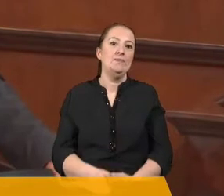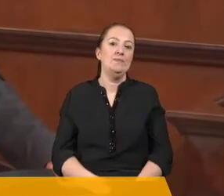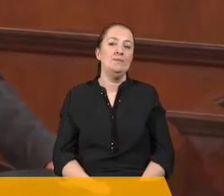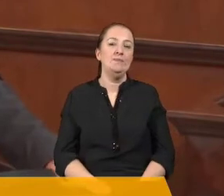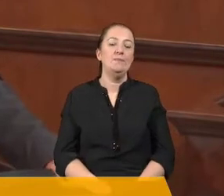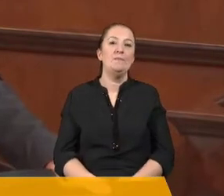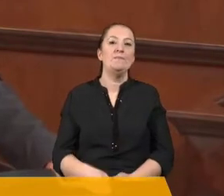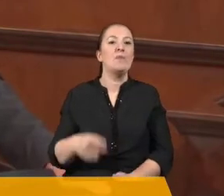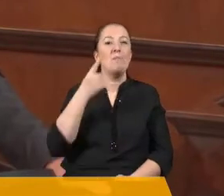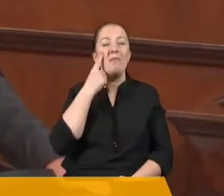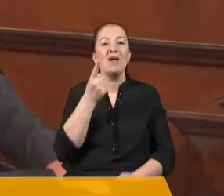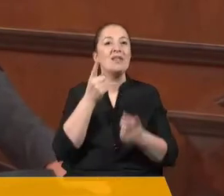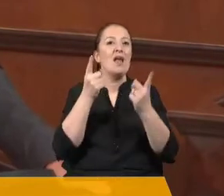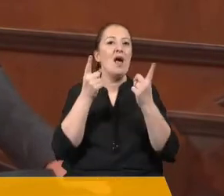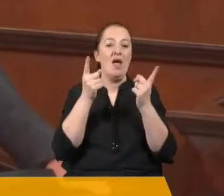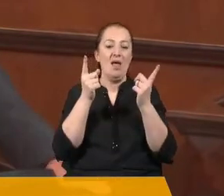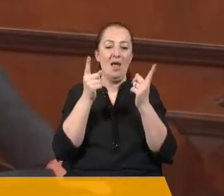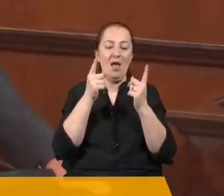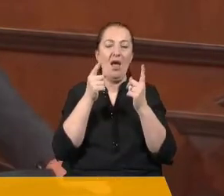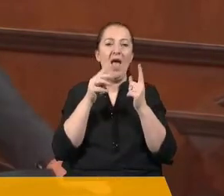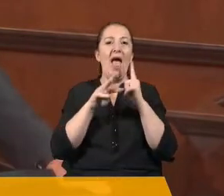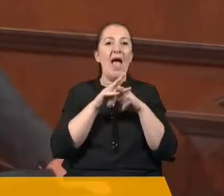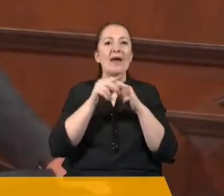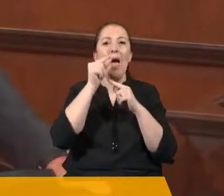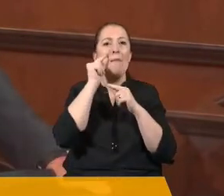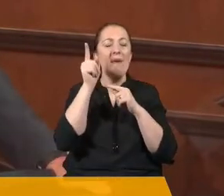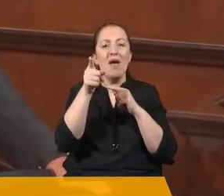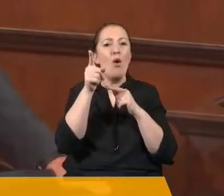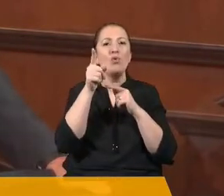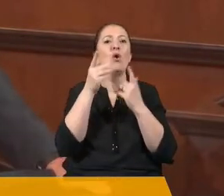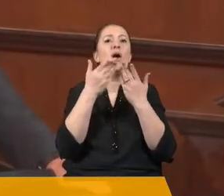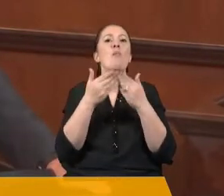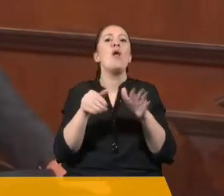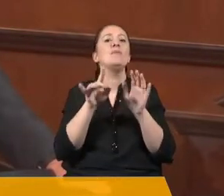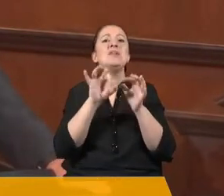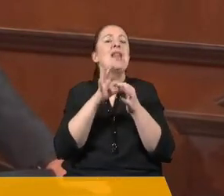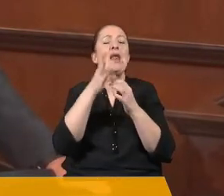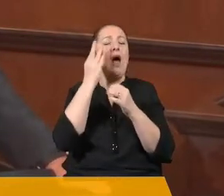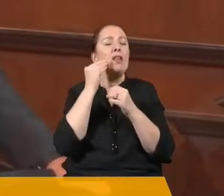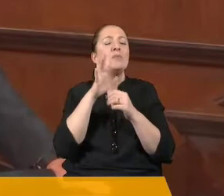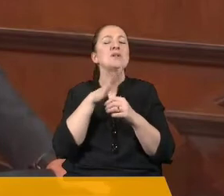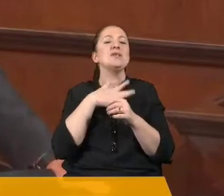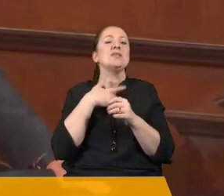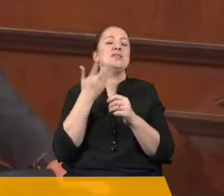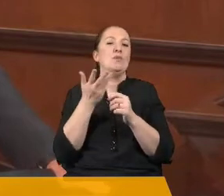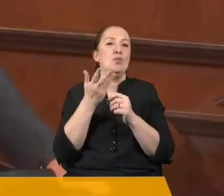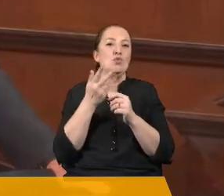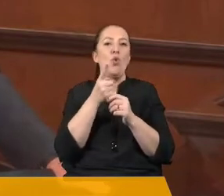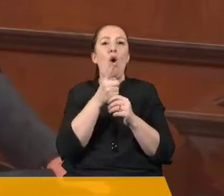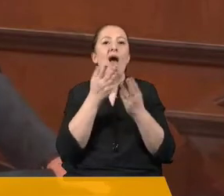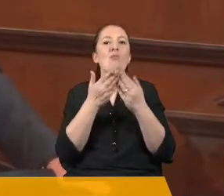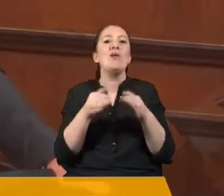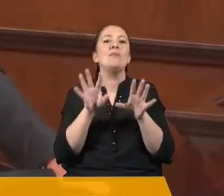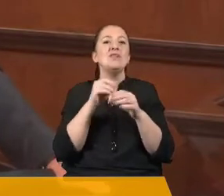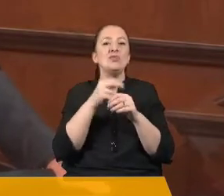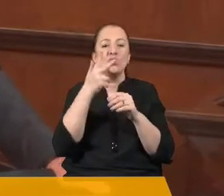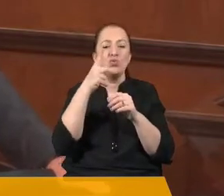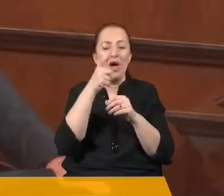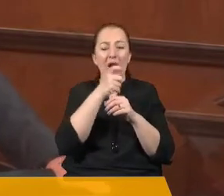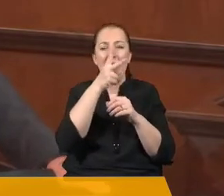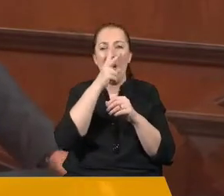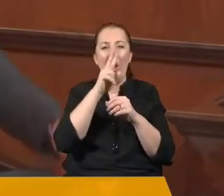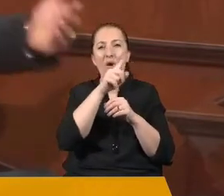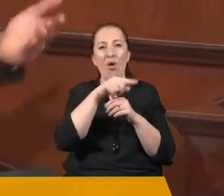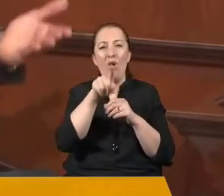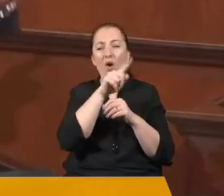Bakın tarife geçti. Ekrem Bey tarifeyi veto etti. Niye anlamak istemiyorsunuz? Tarife veto edildiği için 3 ay köylüye pahalı su